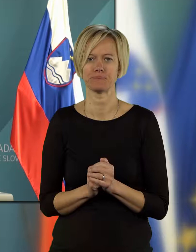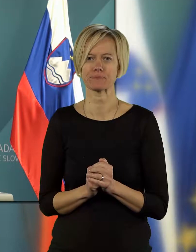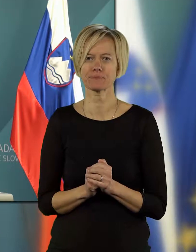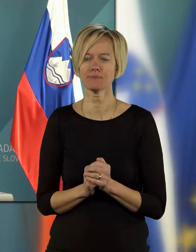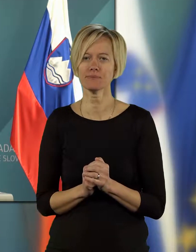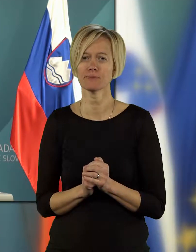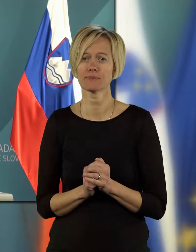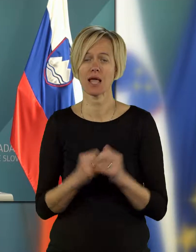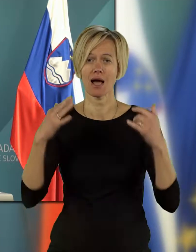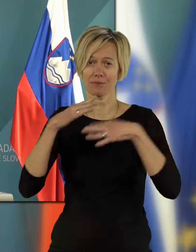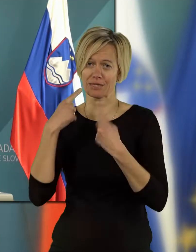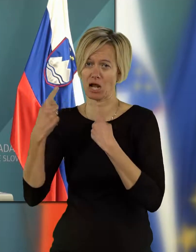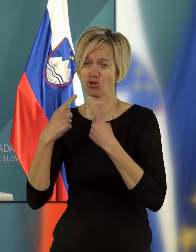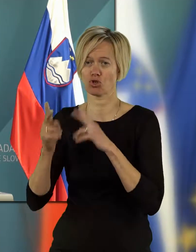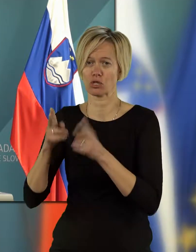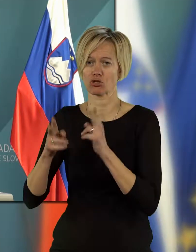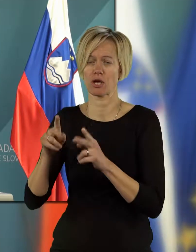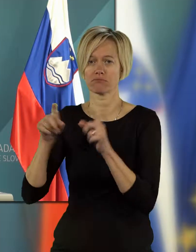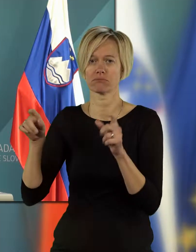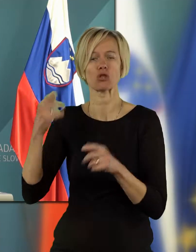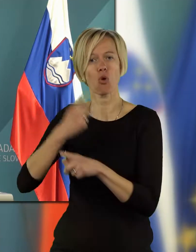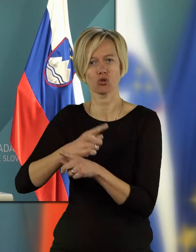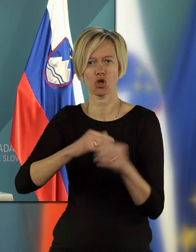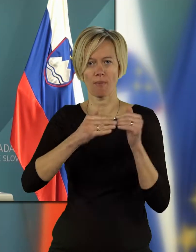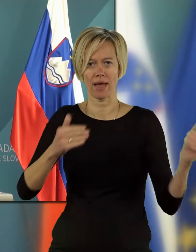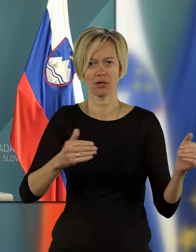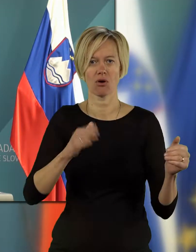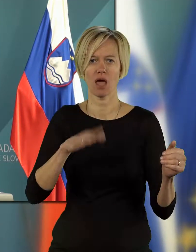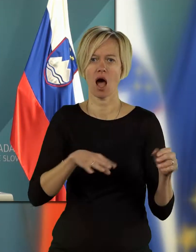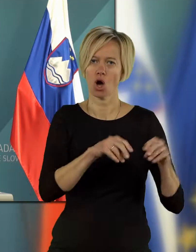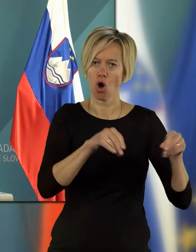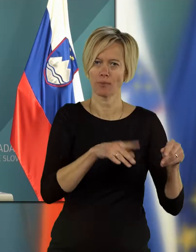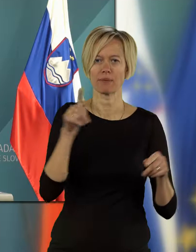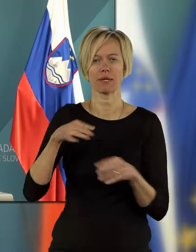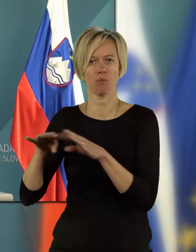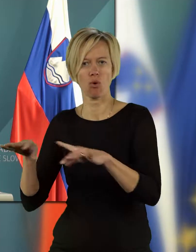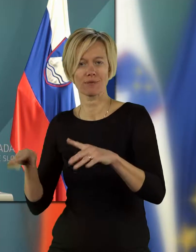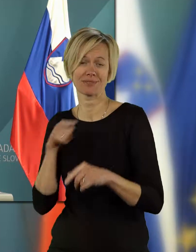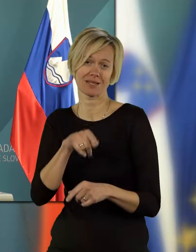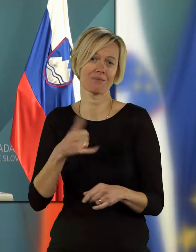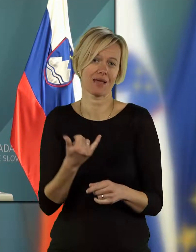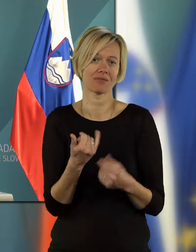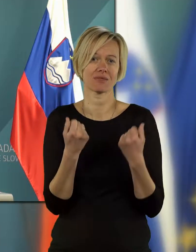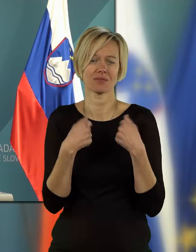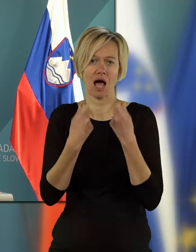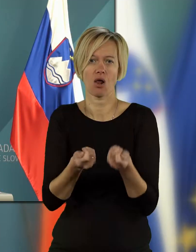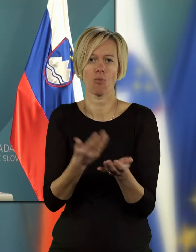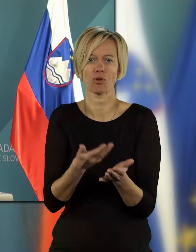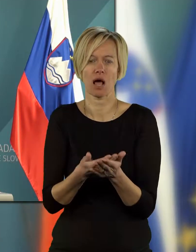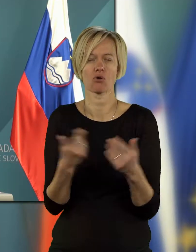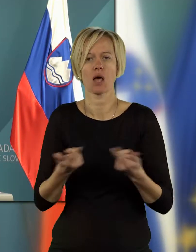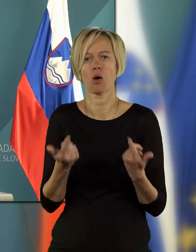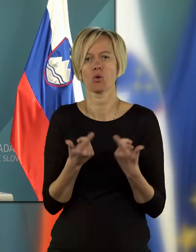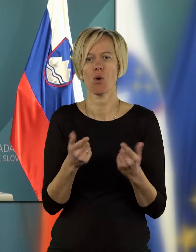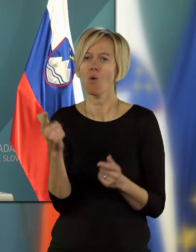Torej, arbitražno sodišče je določilo mejo na kopnem in na morju in s tem je dalo tudi